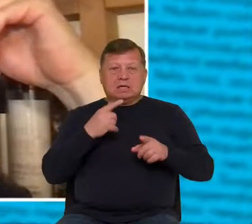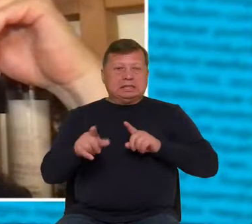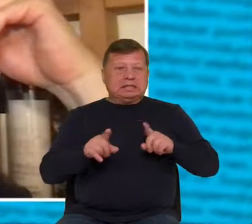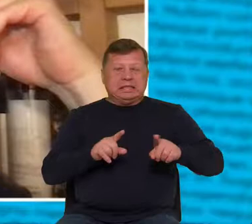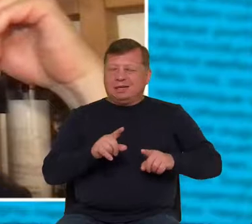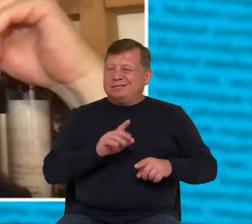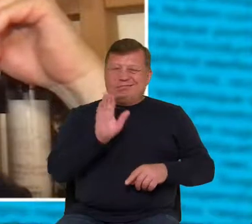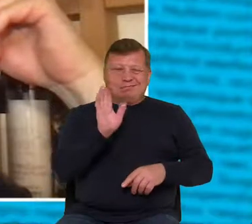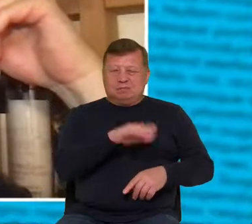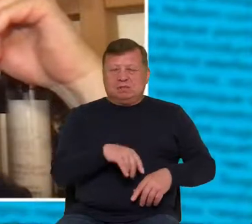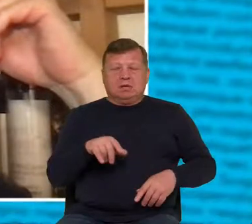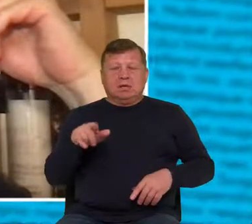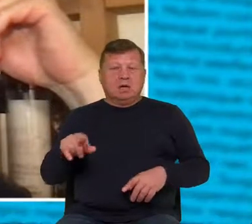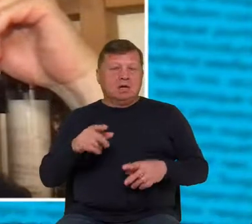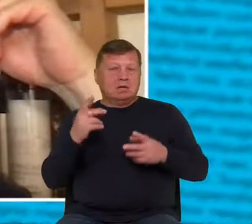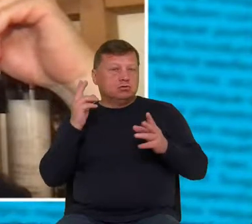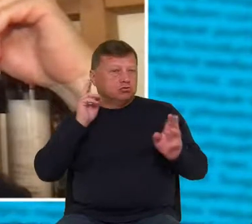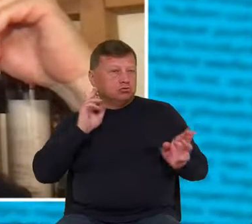dźwięk,